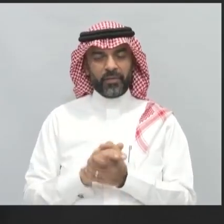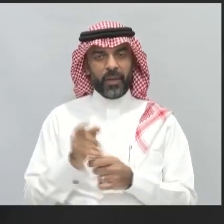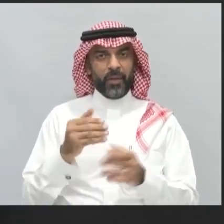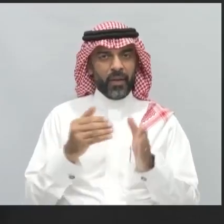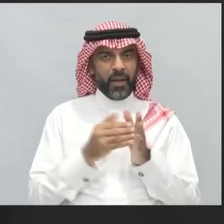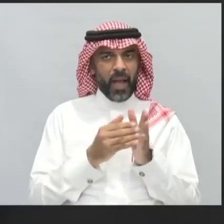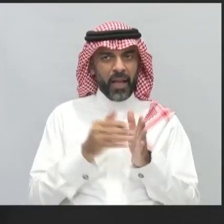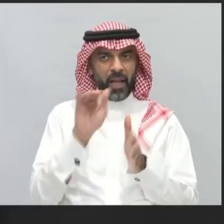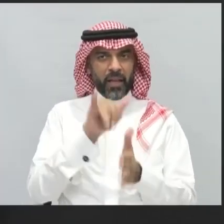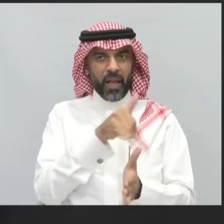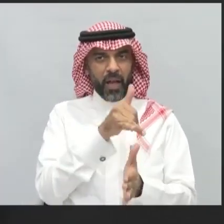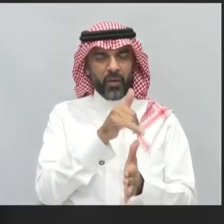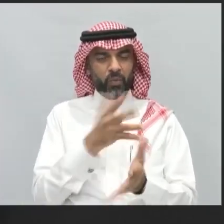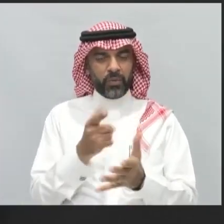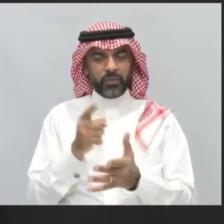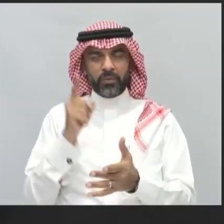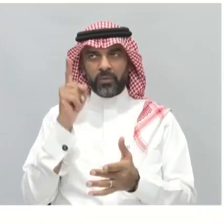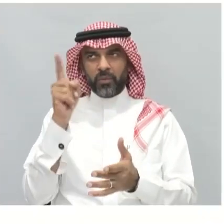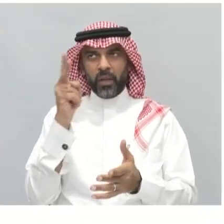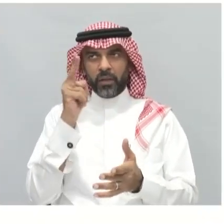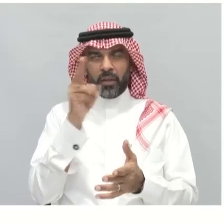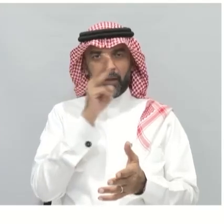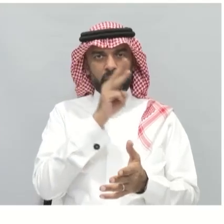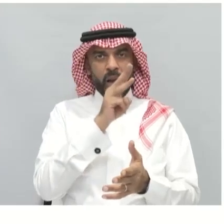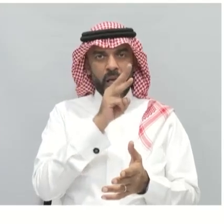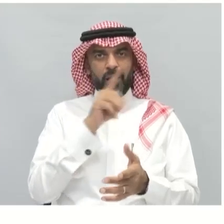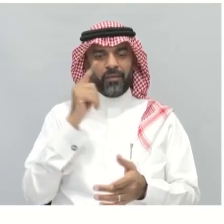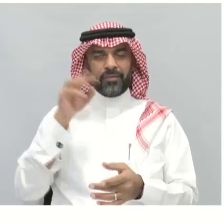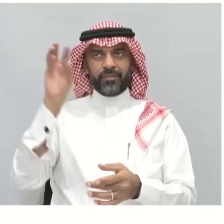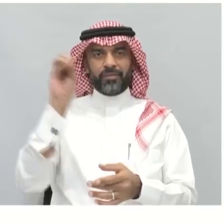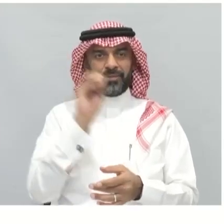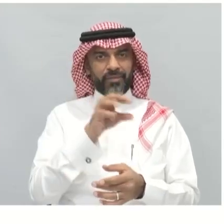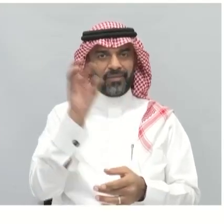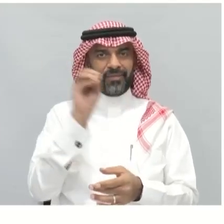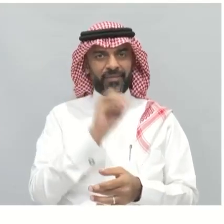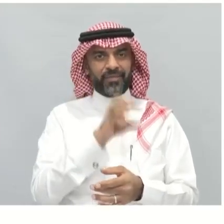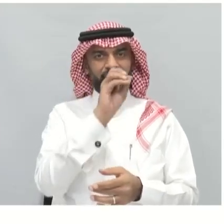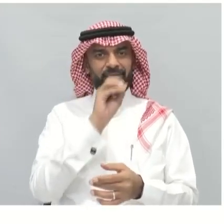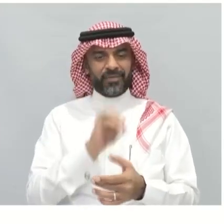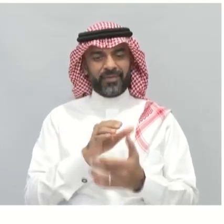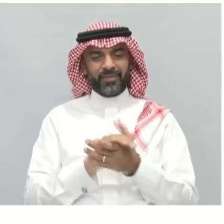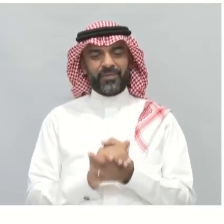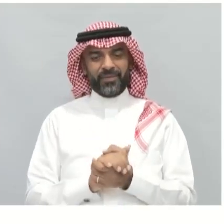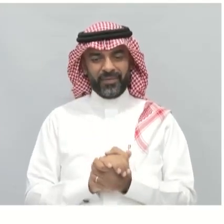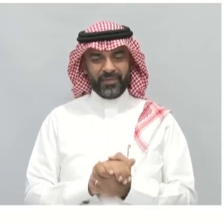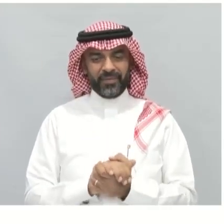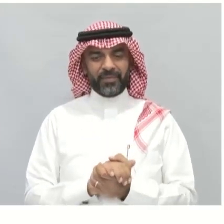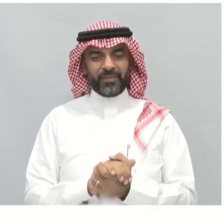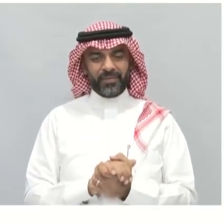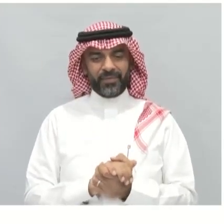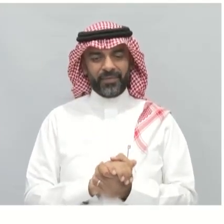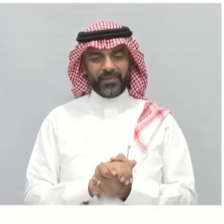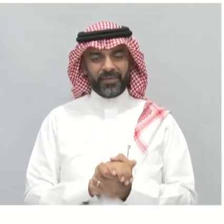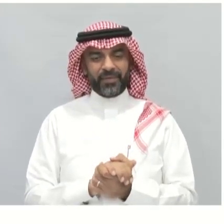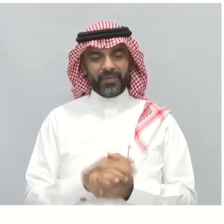لينه على صوره الياء غير المنقوطه اكتبه هنا على صوره الياء او في هذا المربع الذي فيه الياء غير منقوطه